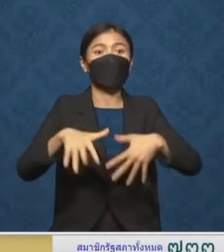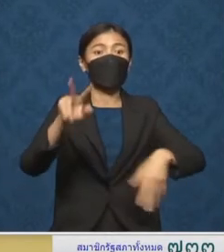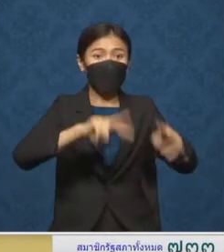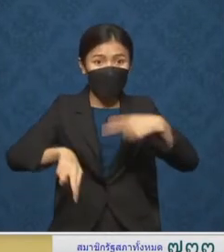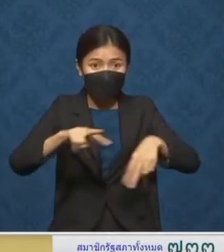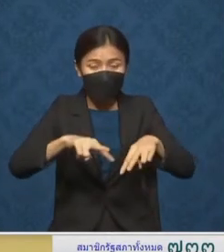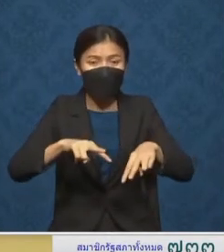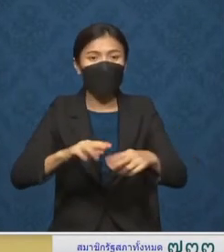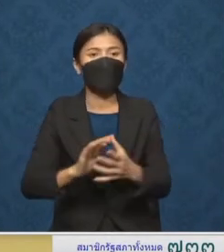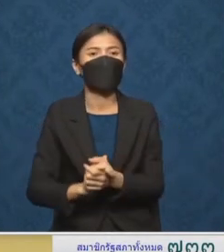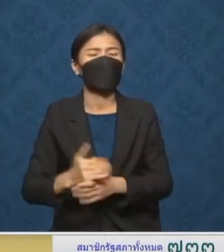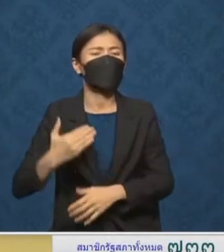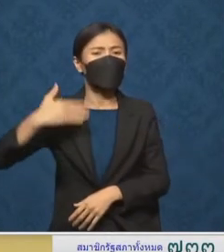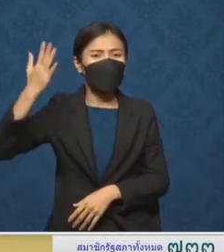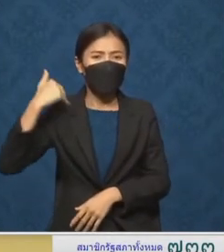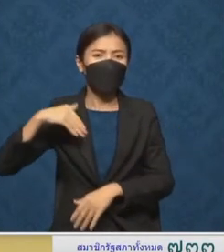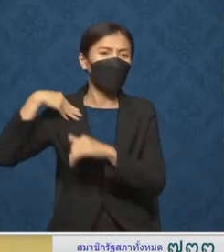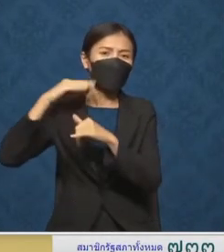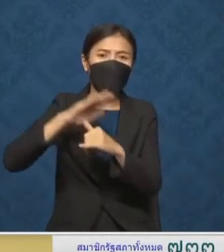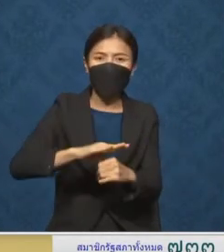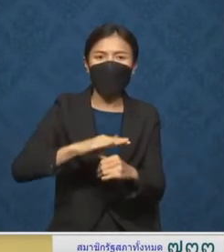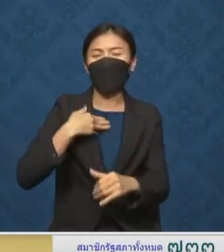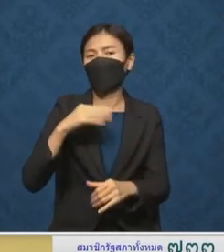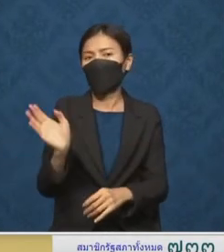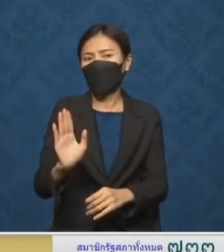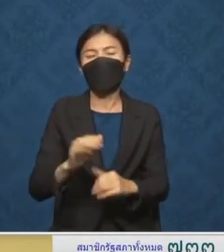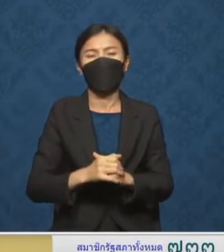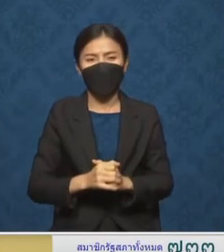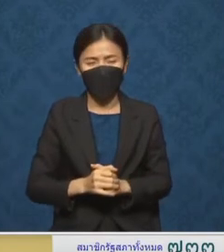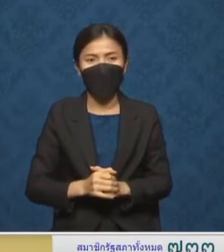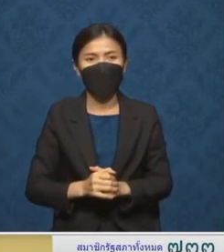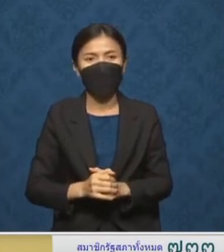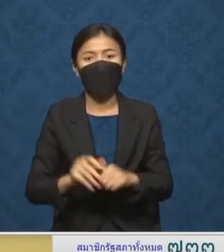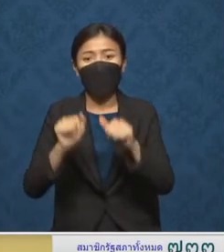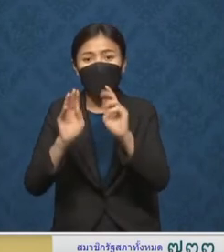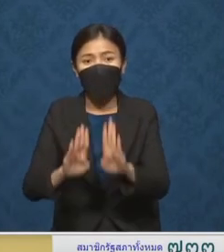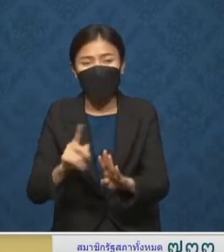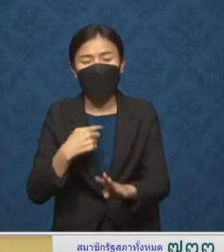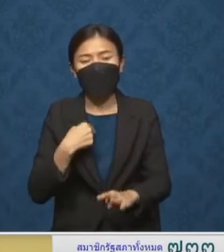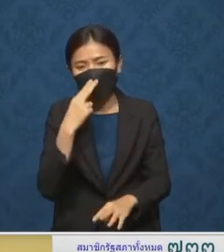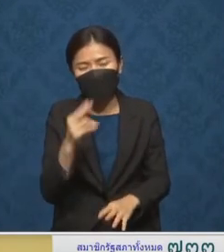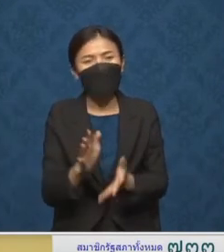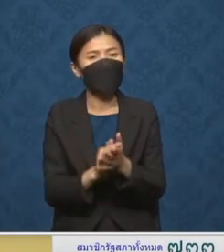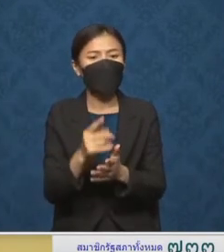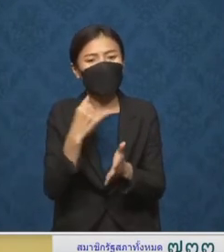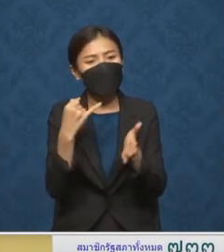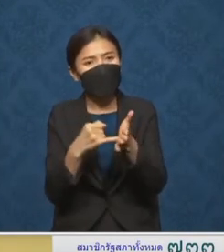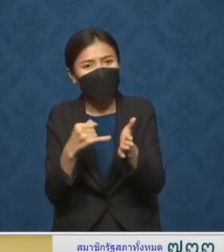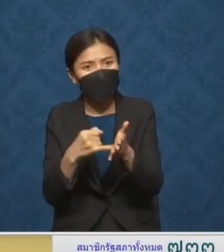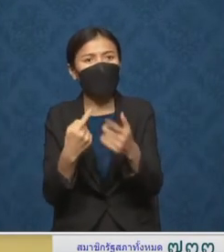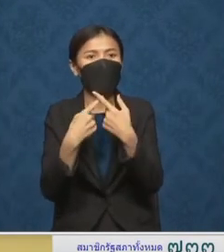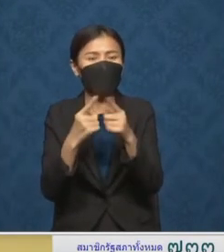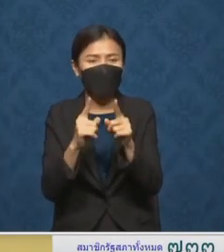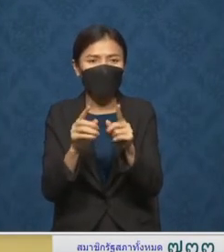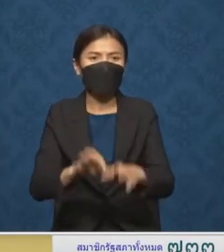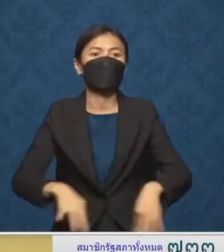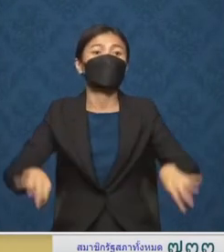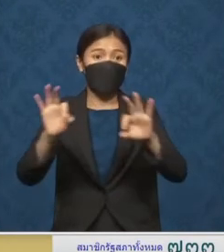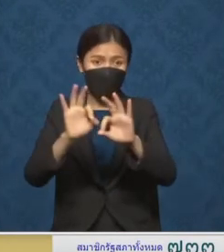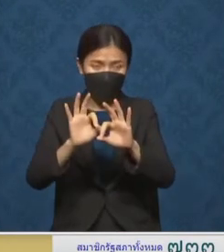บนหลังราษฎรเป็นหลักการที่เรียบง่ายแต่สำคัญยิ่งในการปกครองแบบประชาธิปไตย